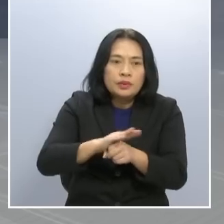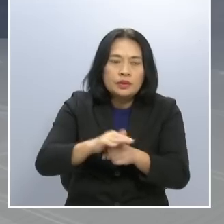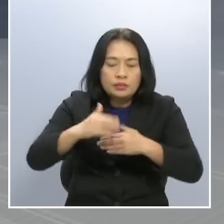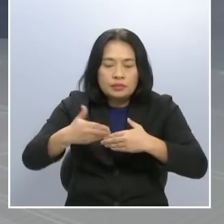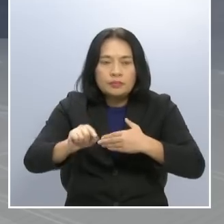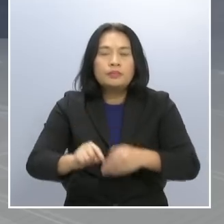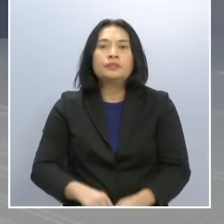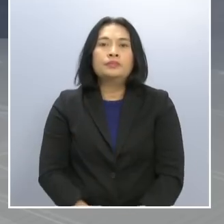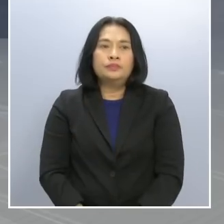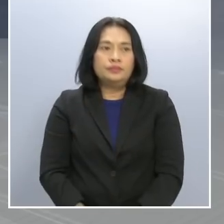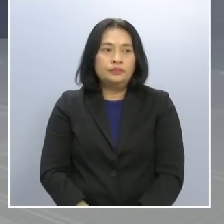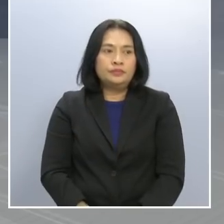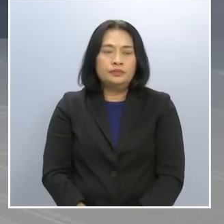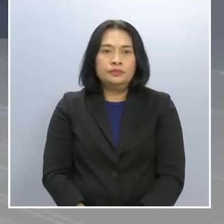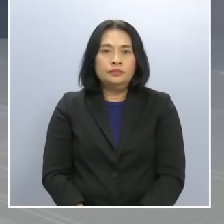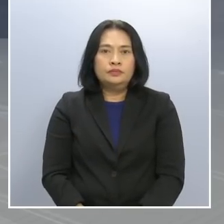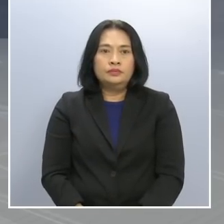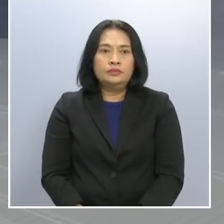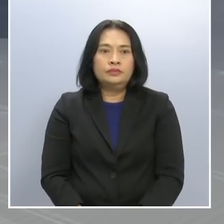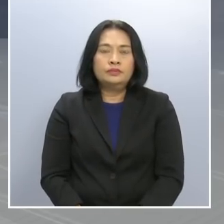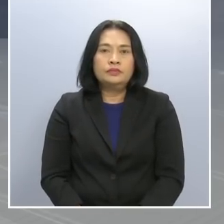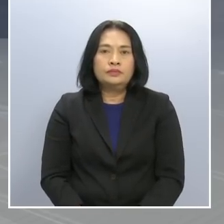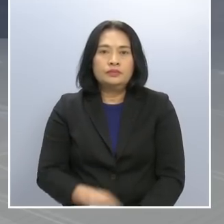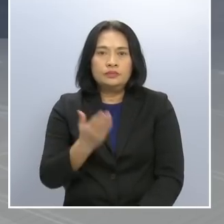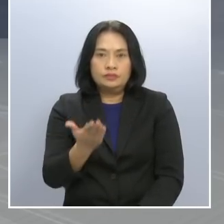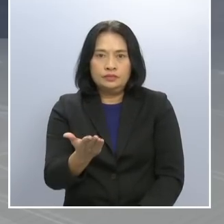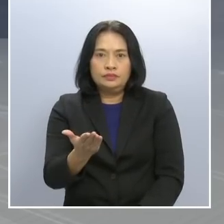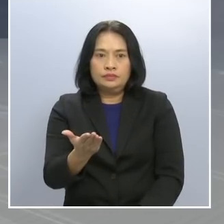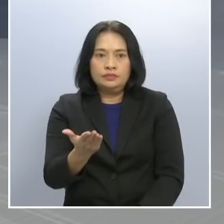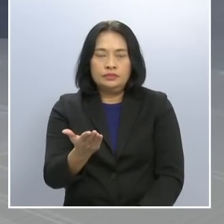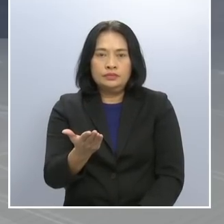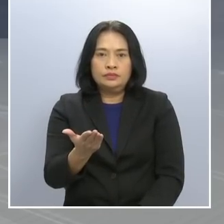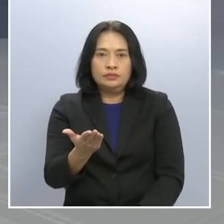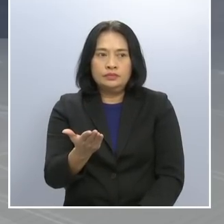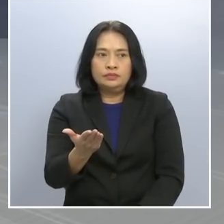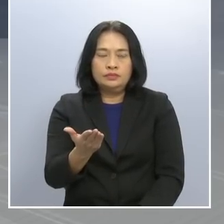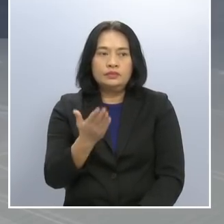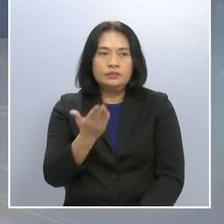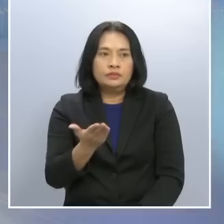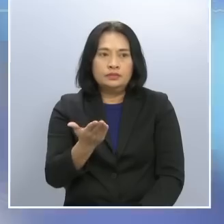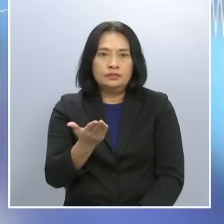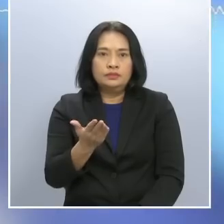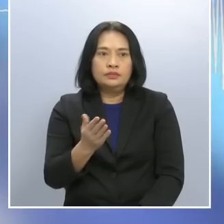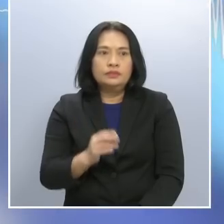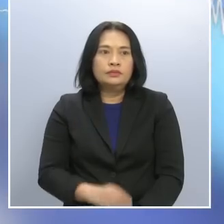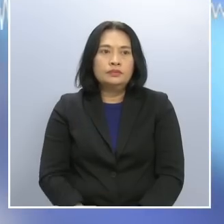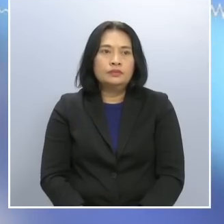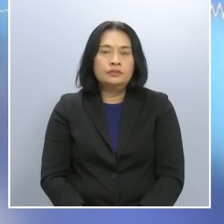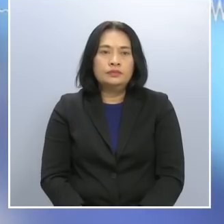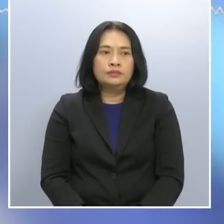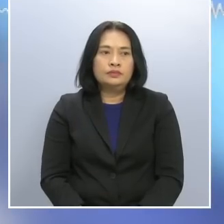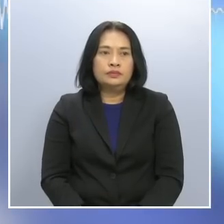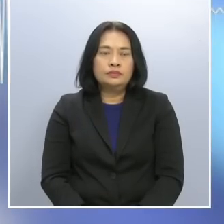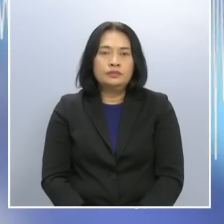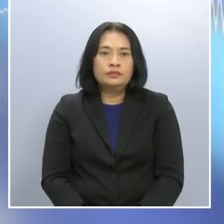ครับ เนี่ยนะฮะ ฟังเสียงคุณพิธาค่ะฟังเสียงคุณสิทธาค่ะ ไปล้ำเส้น